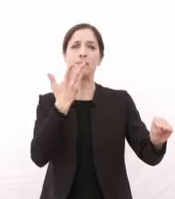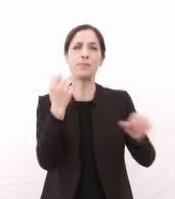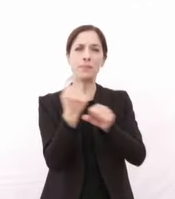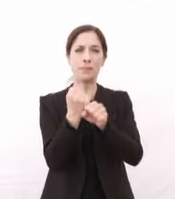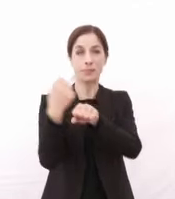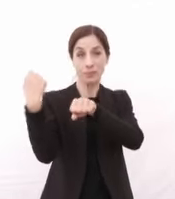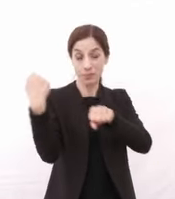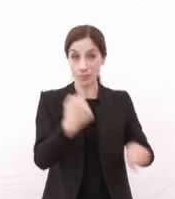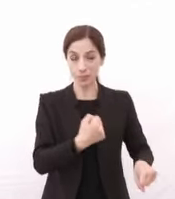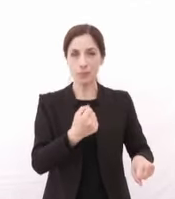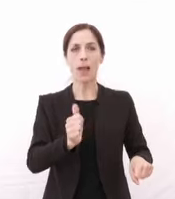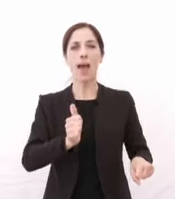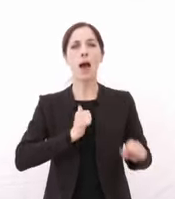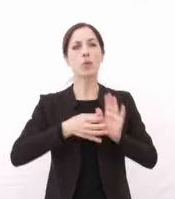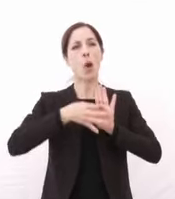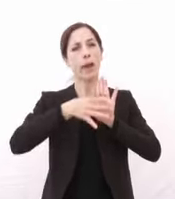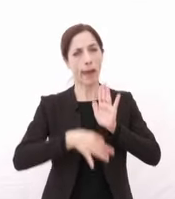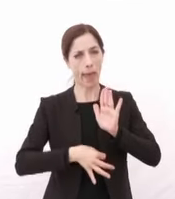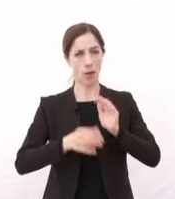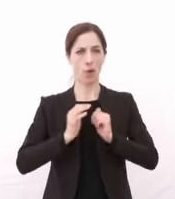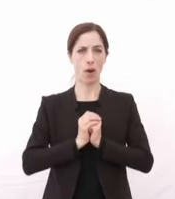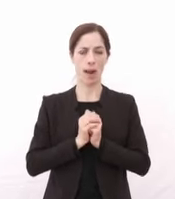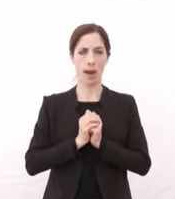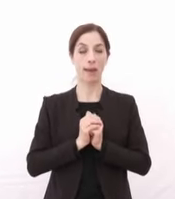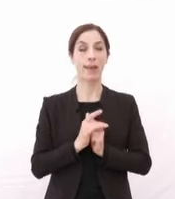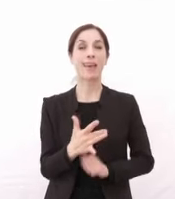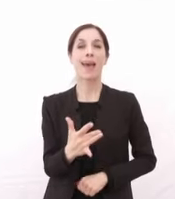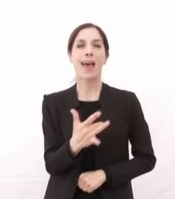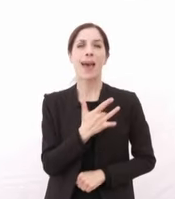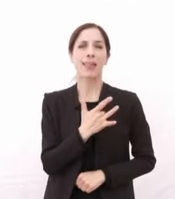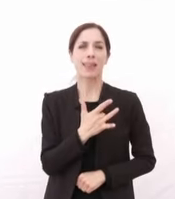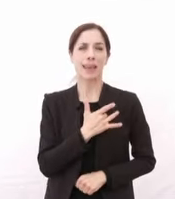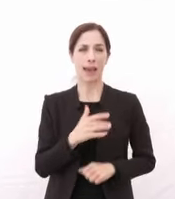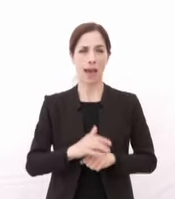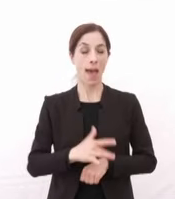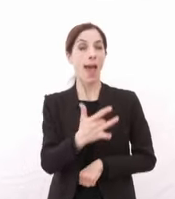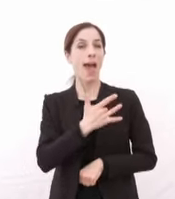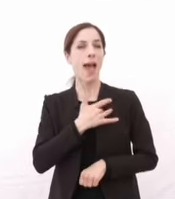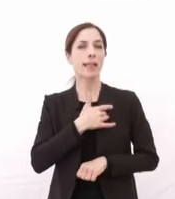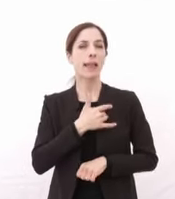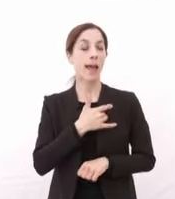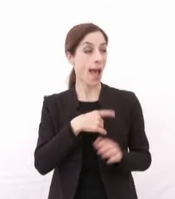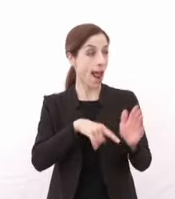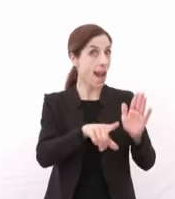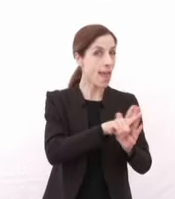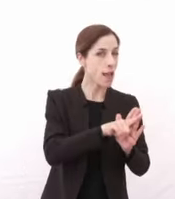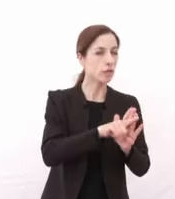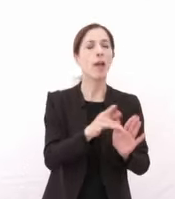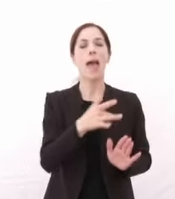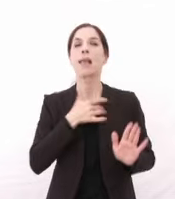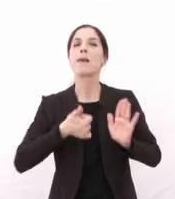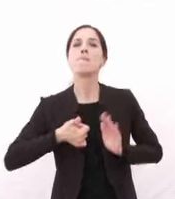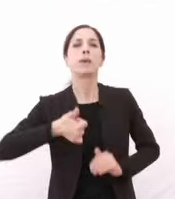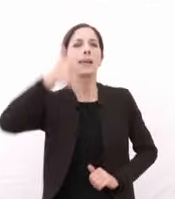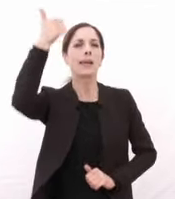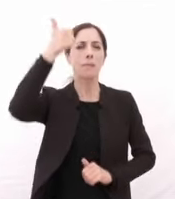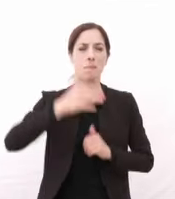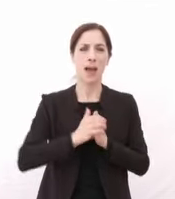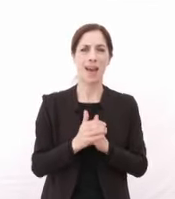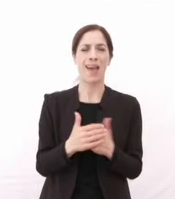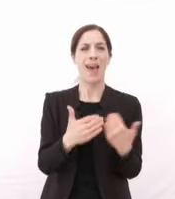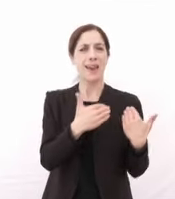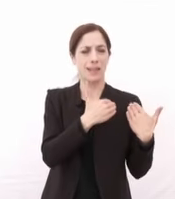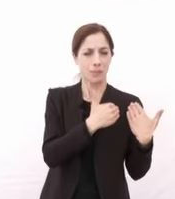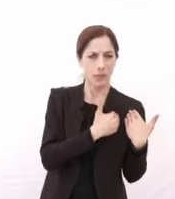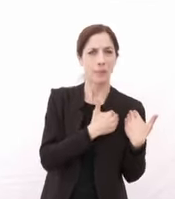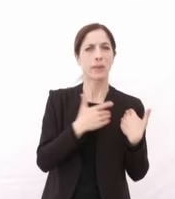di autoregolamentarsi. L'etica viene prima delle leggi, la responsabilità e la tutela delle dignità